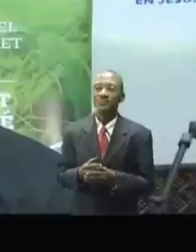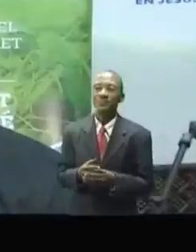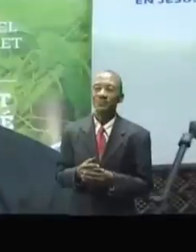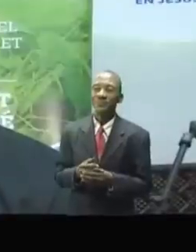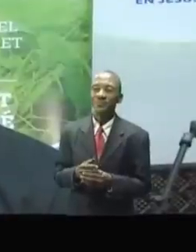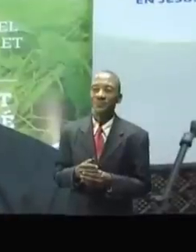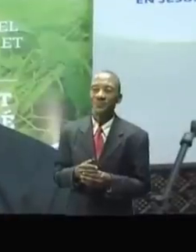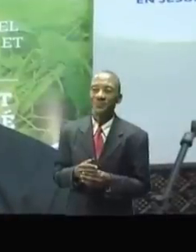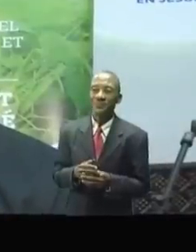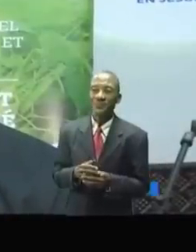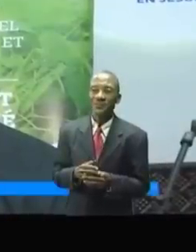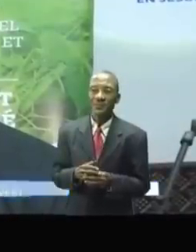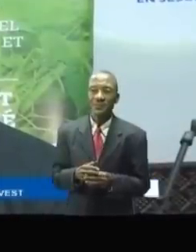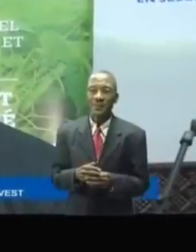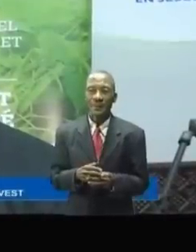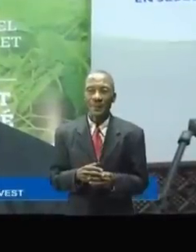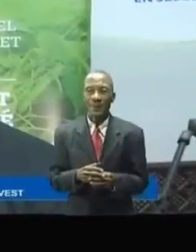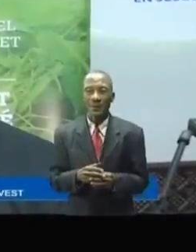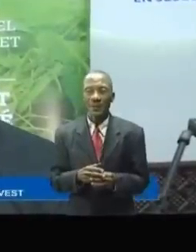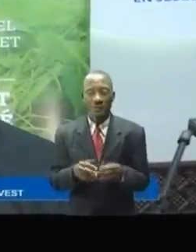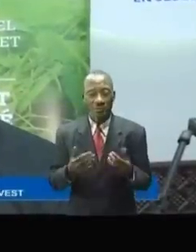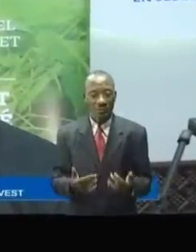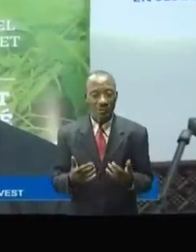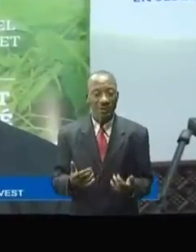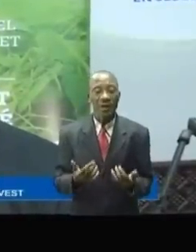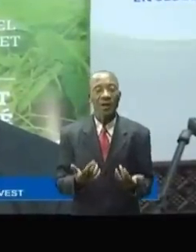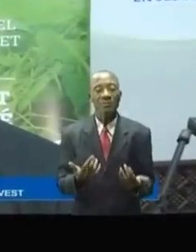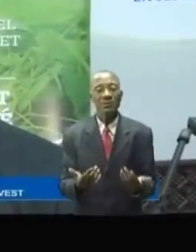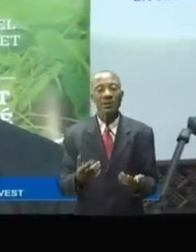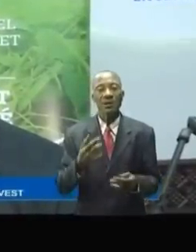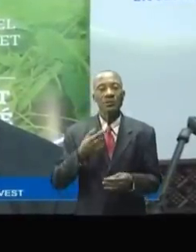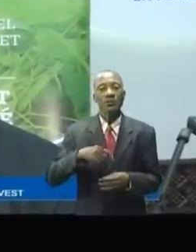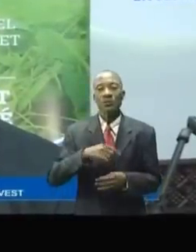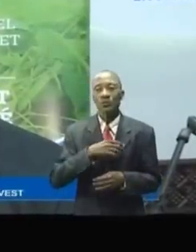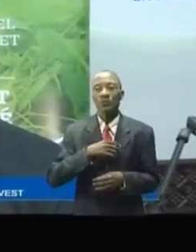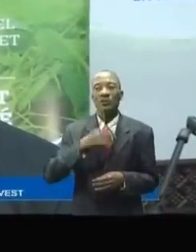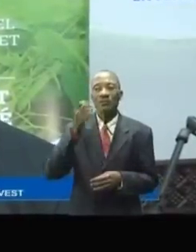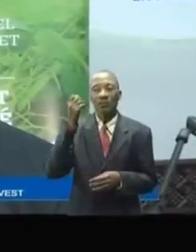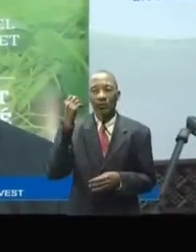RDC, il y a beaucoup de problèmes de malnutrition. Or, la consommation de ces cultures